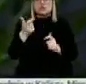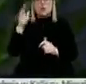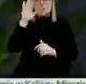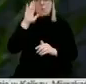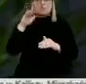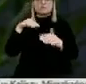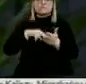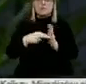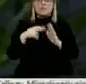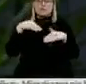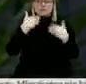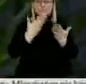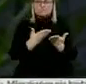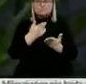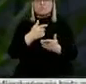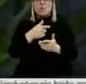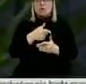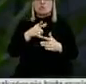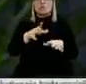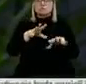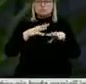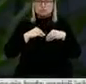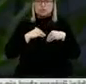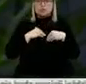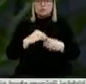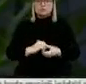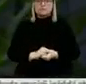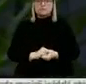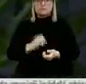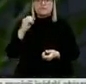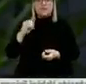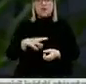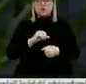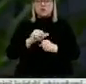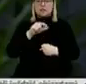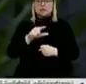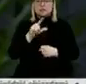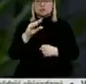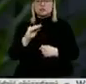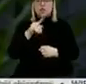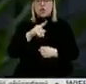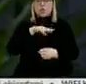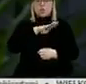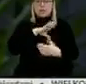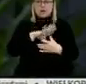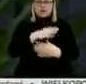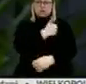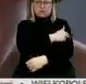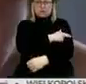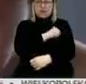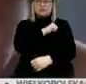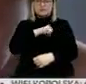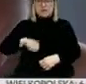zaplanował, że on to po prostu przyjmie. Najgorsze jest to, że on umierał w szpitalu. Sam.